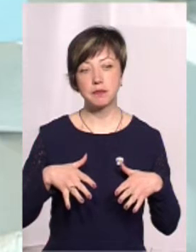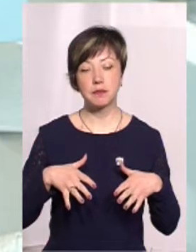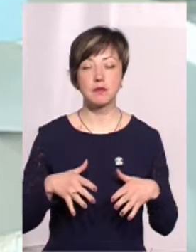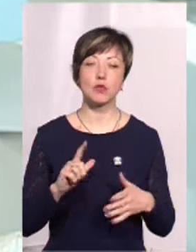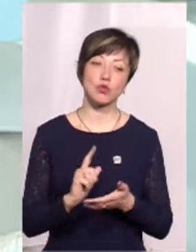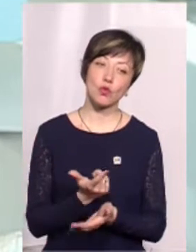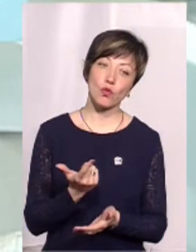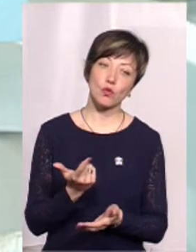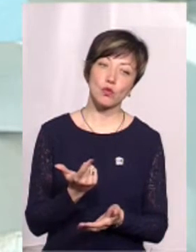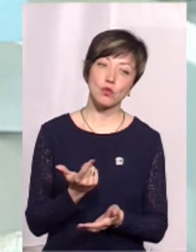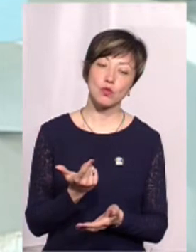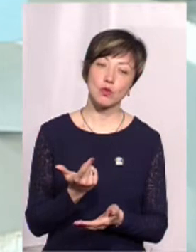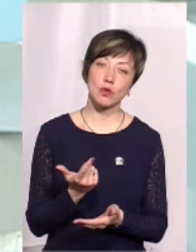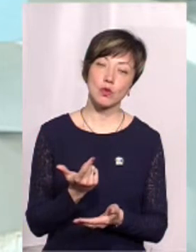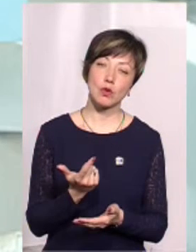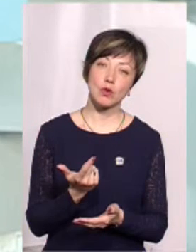знову ж таки,